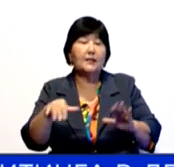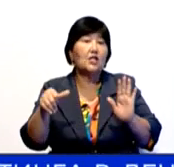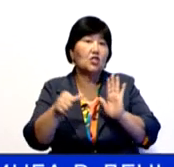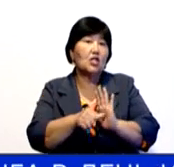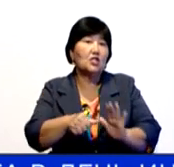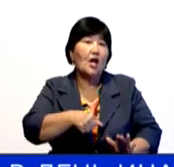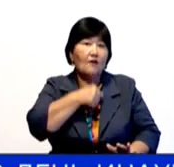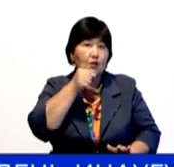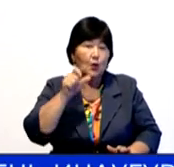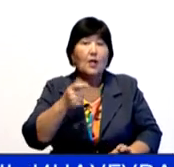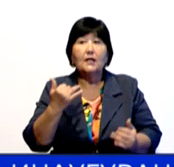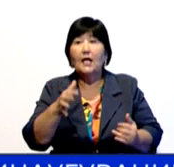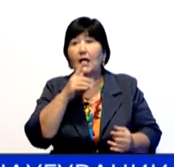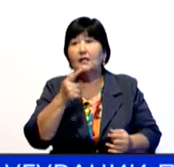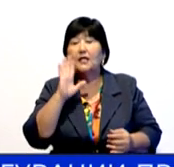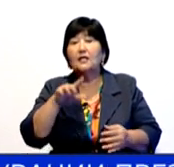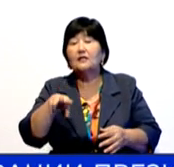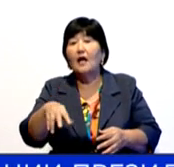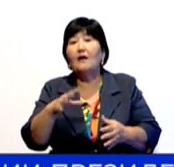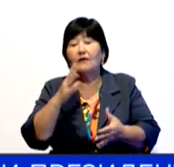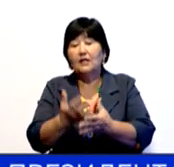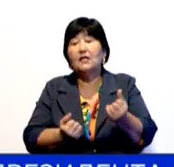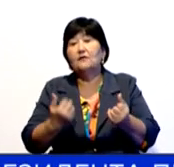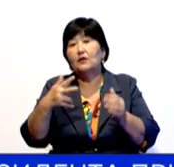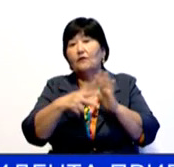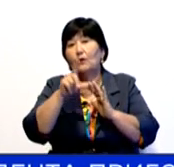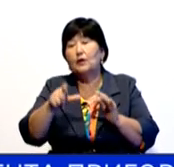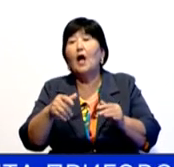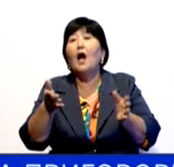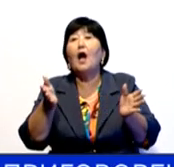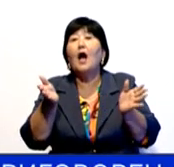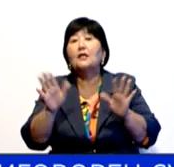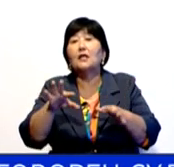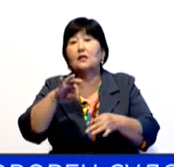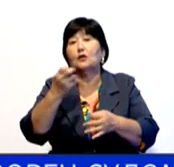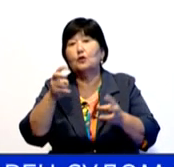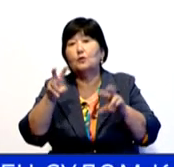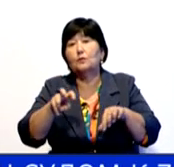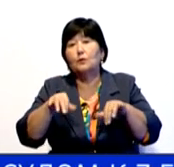6 взрослых. В настоящее время из воды извлечено 8 тел. Поиски остальных продолжаются.